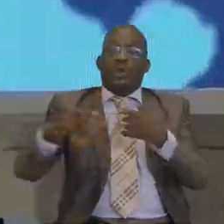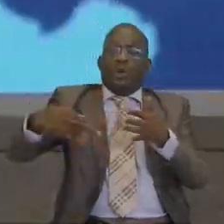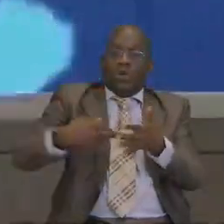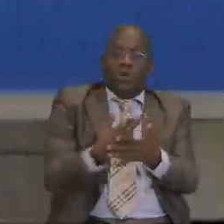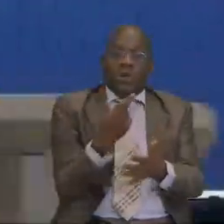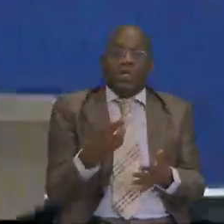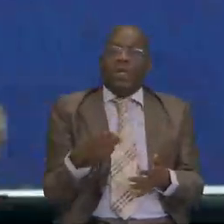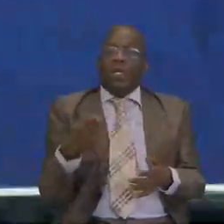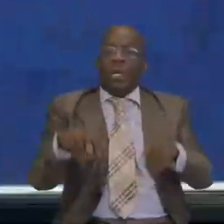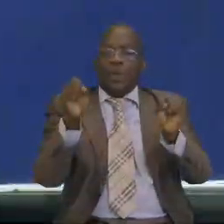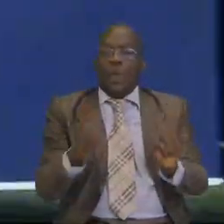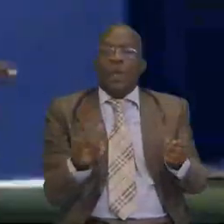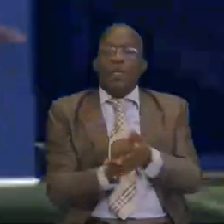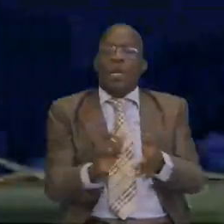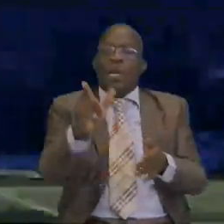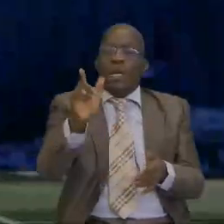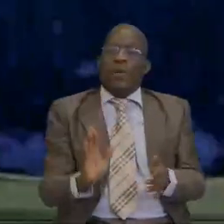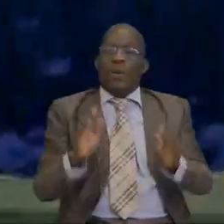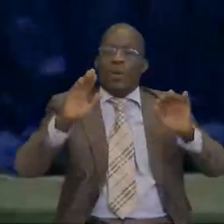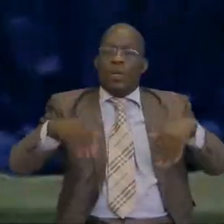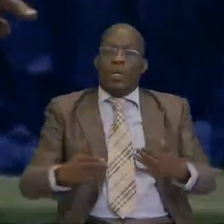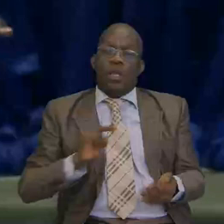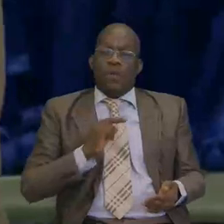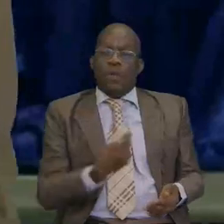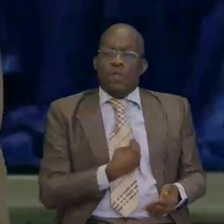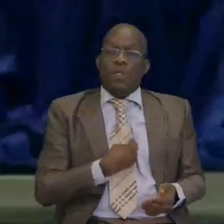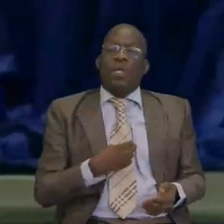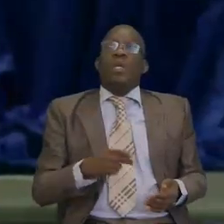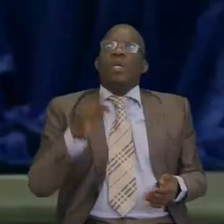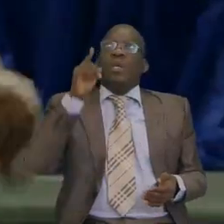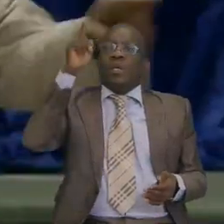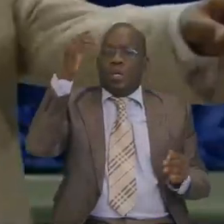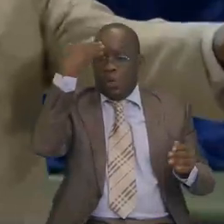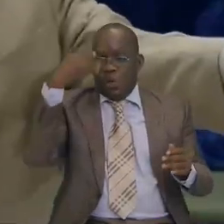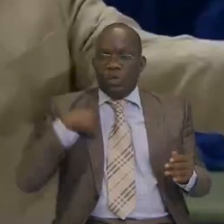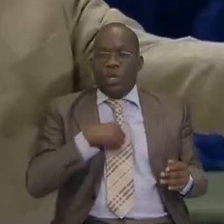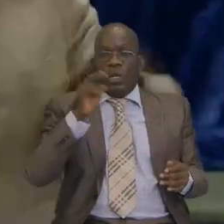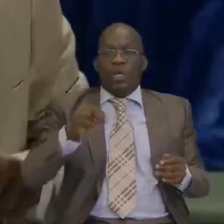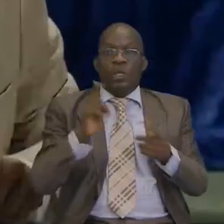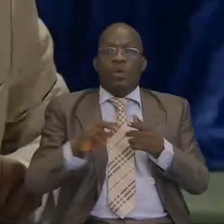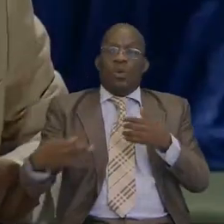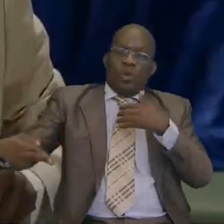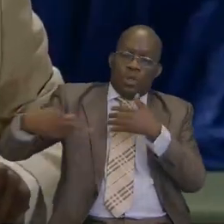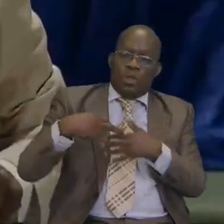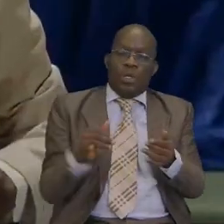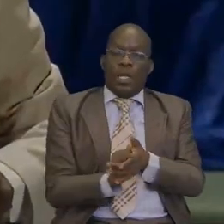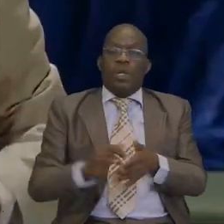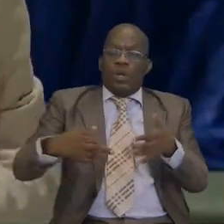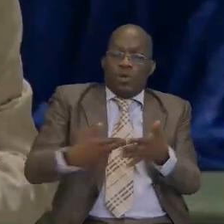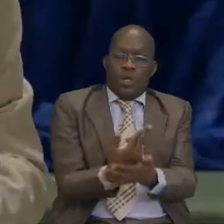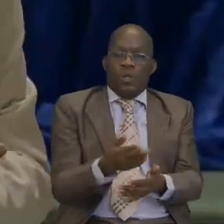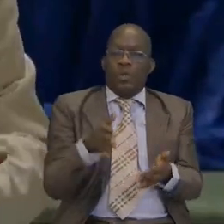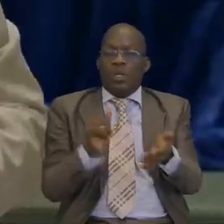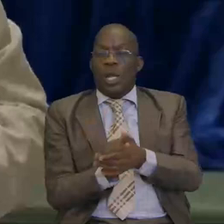nous donne. Et il sait que nous avons besoin de restaurer ceci, renouveler ceci, rafraîchir ceci.